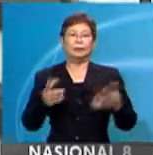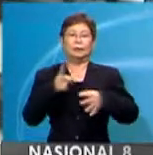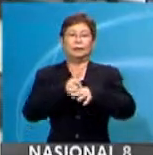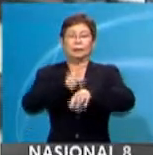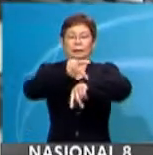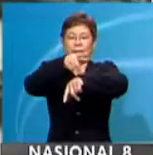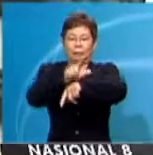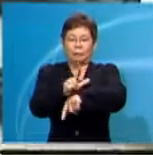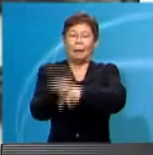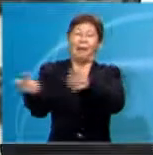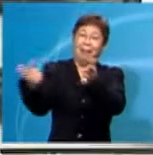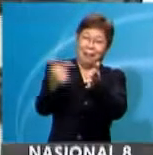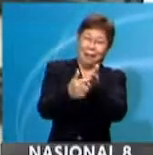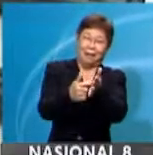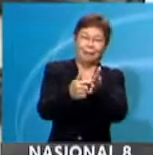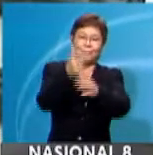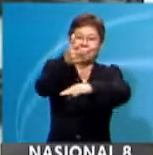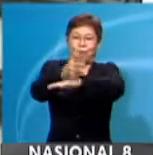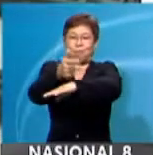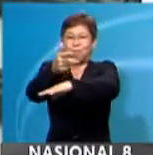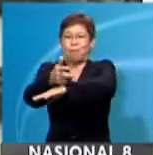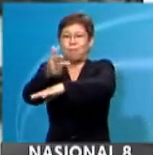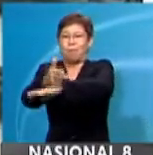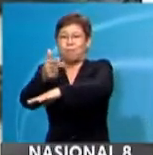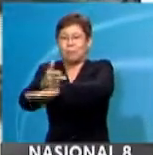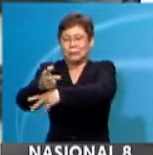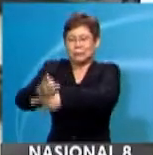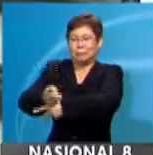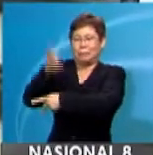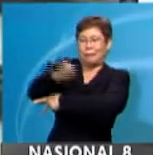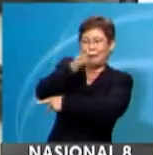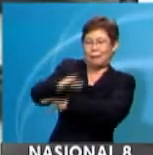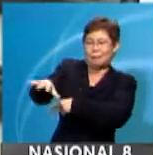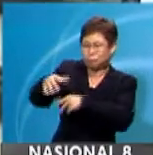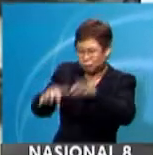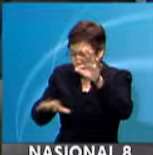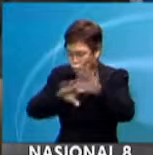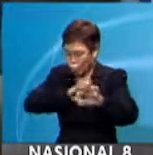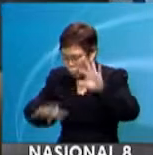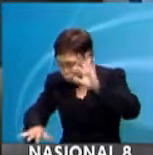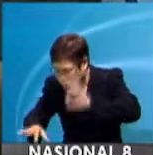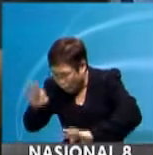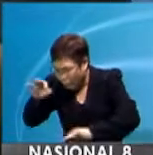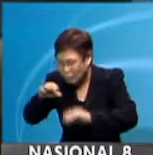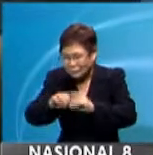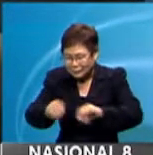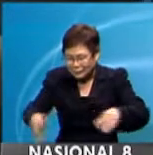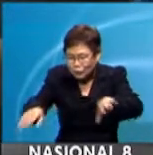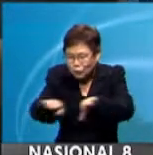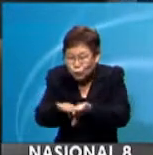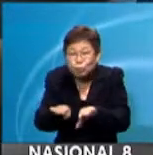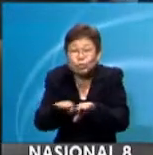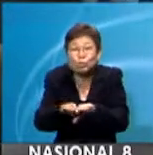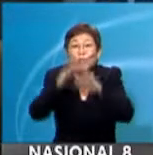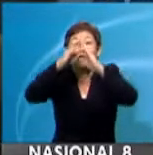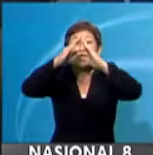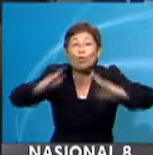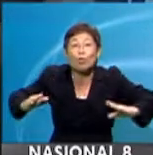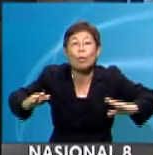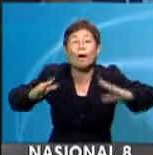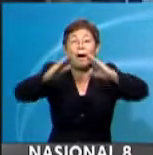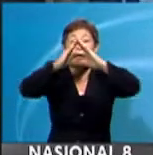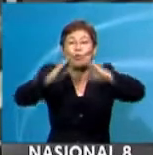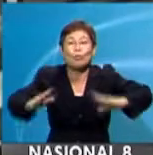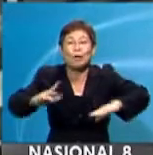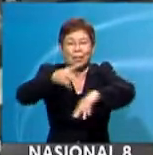di Langkawi lagi senjata api yang disimpan secara haram ditemui polis ia ditanam berhampiran sebuah rumah di kampung belanga